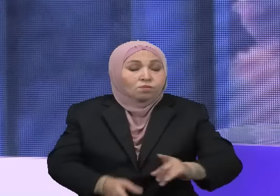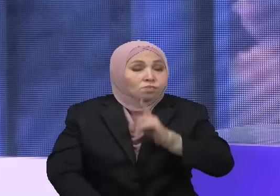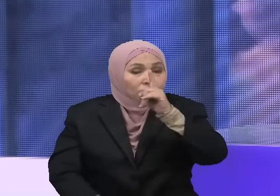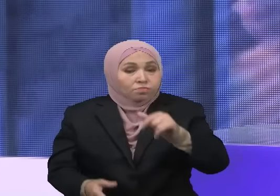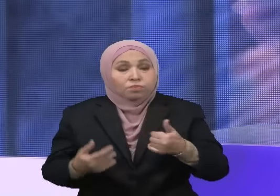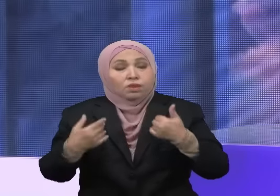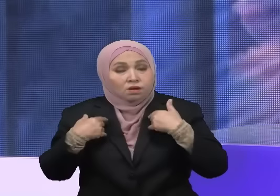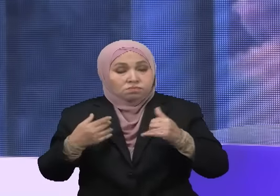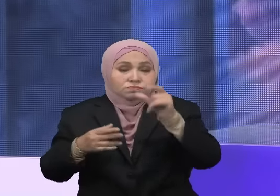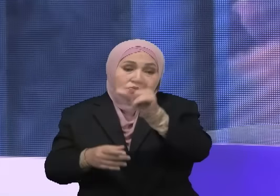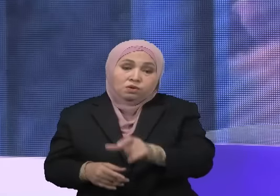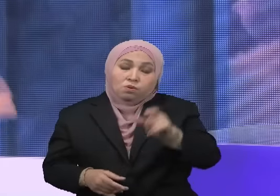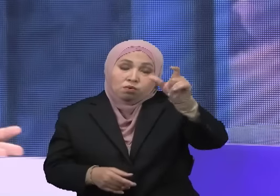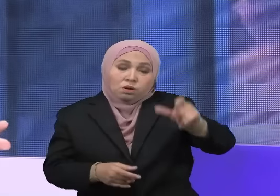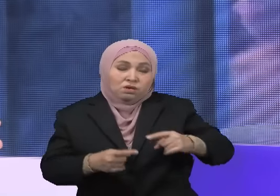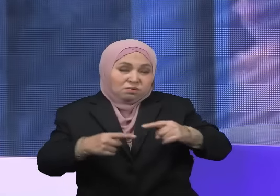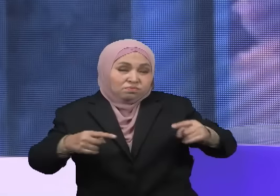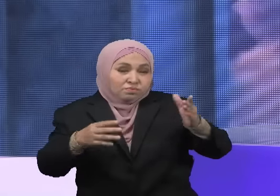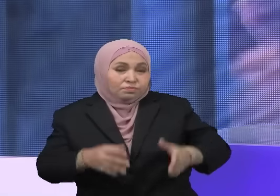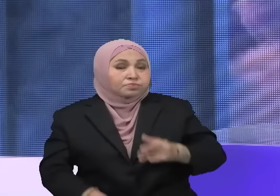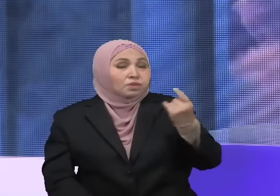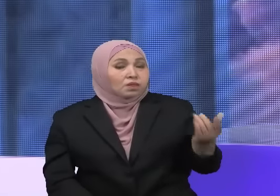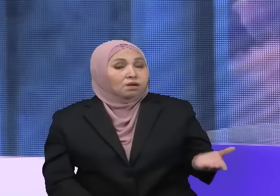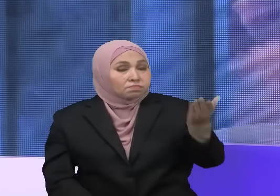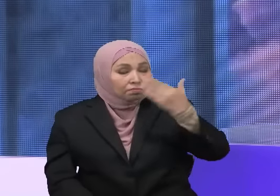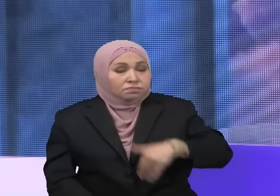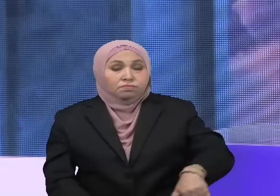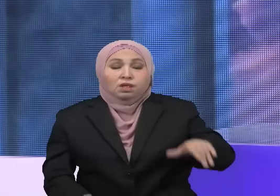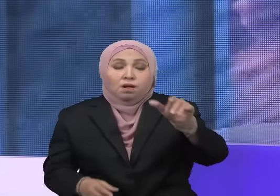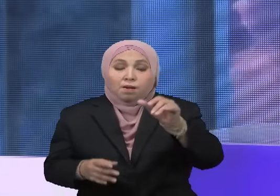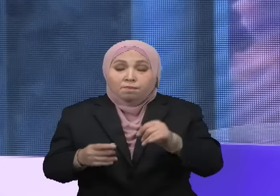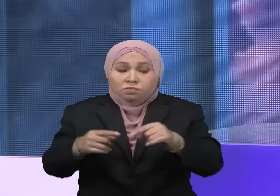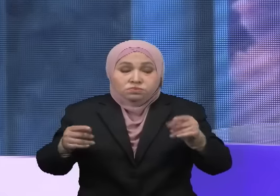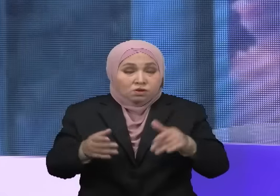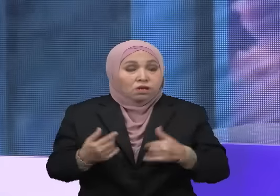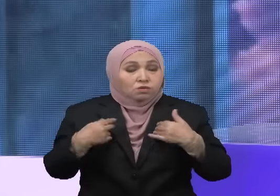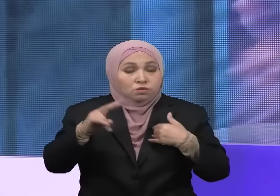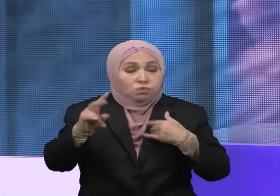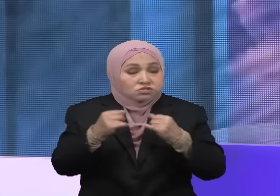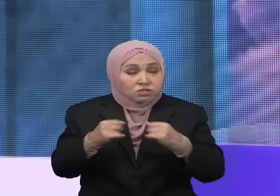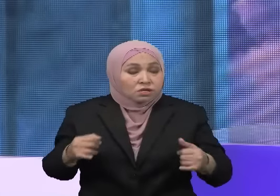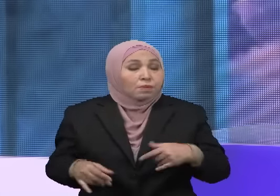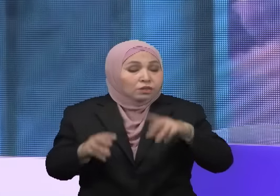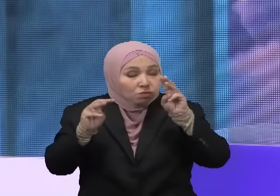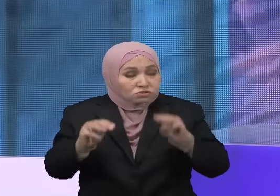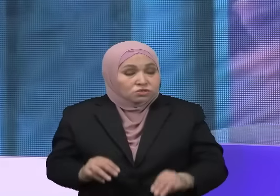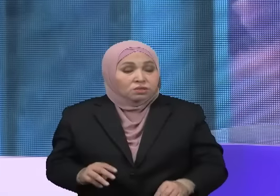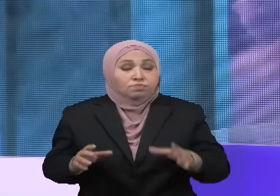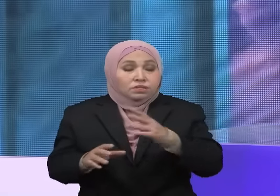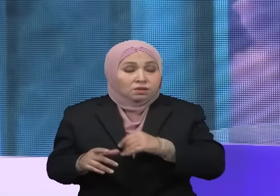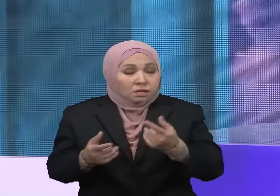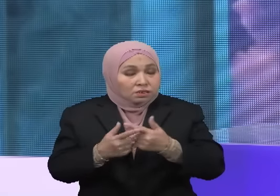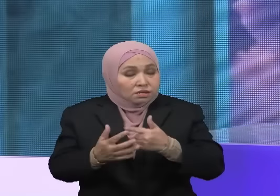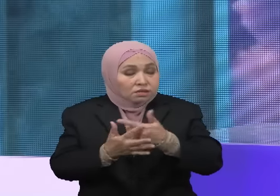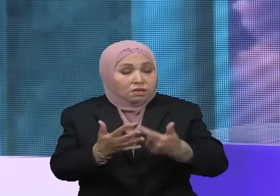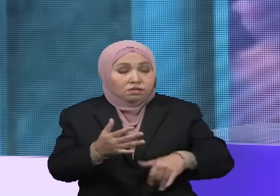akan ada orang-orang yang memusuhi Nabi Ustaz ya. Dan pemusuhan itu daripada dua jenis, iaitu daripada manusia sendiri dan juga dari